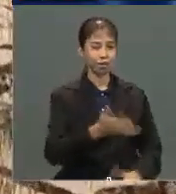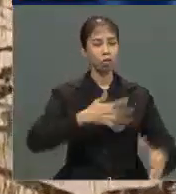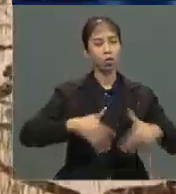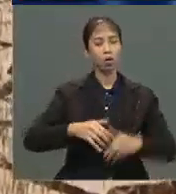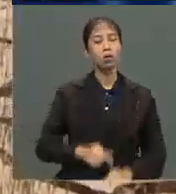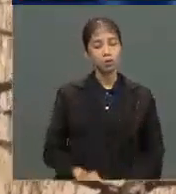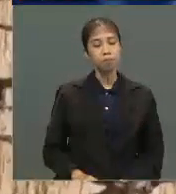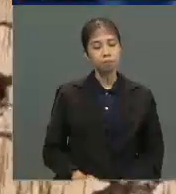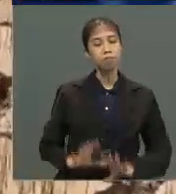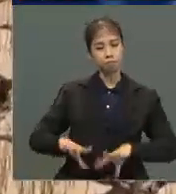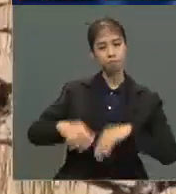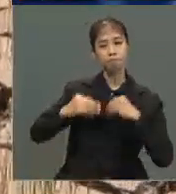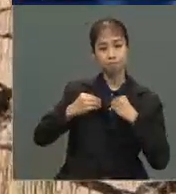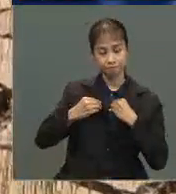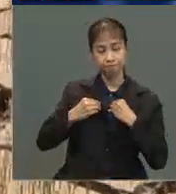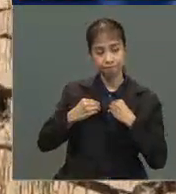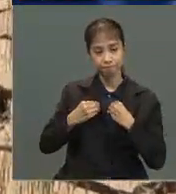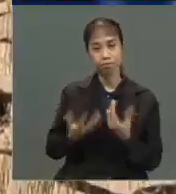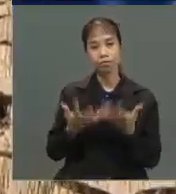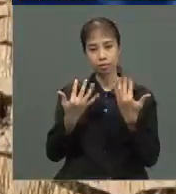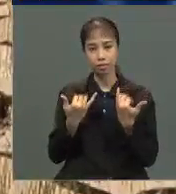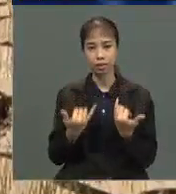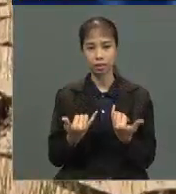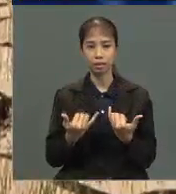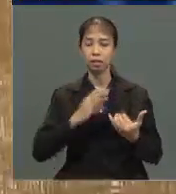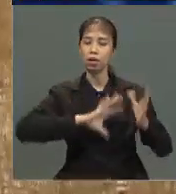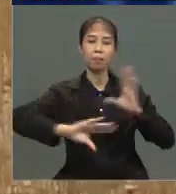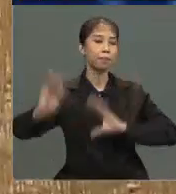ของชาวบ้านนับพันคนที่มารวมตัวกันนะคะก็เลยมีการ